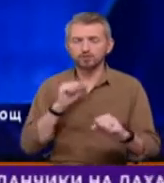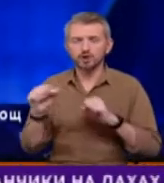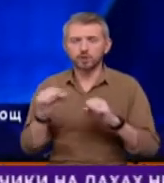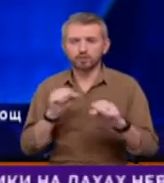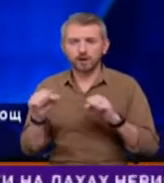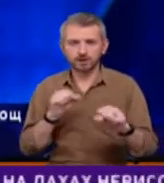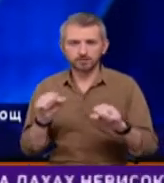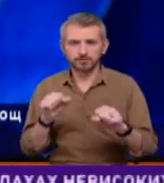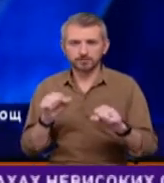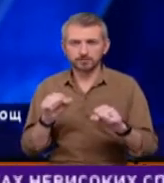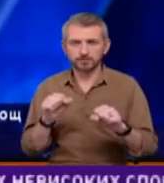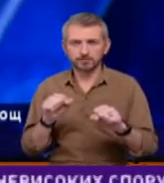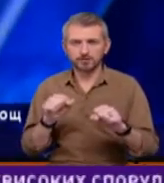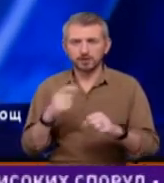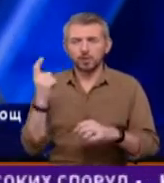суб'єкта,